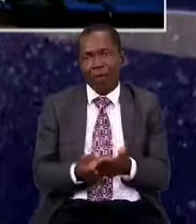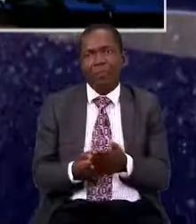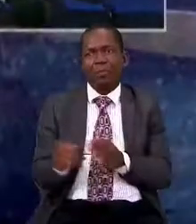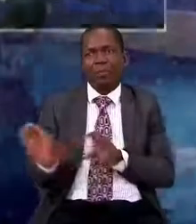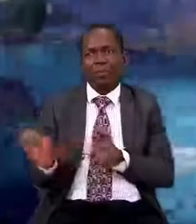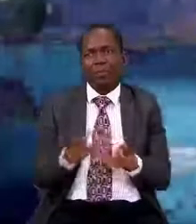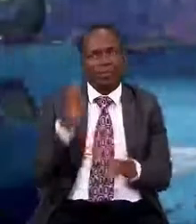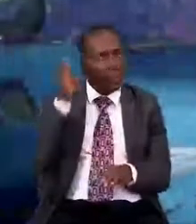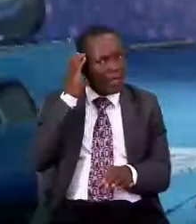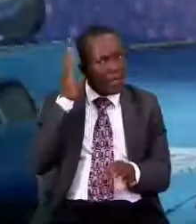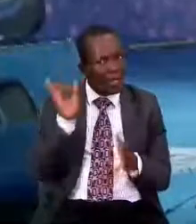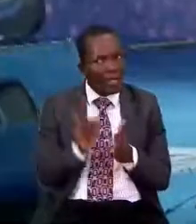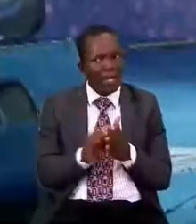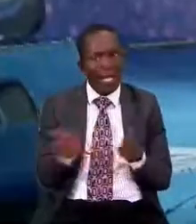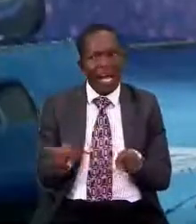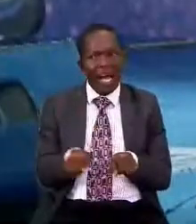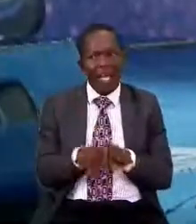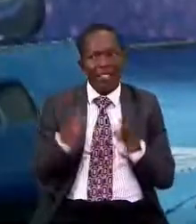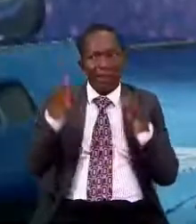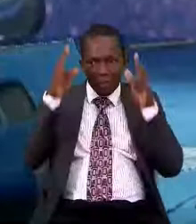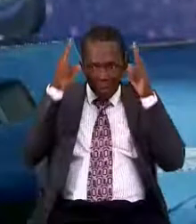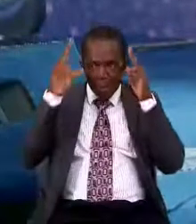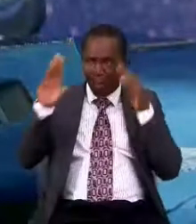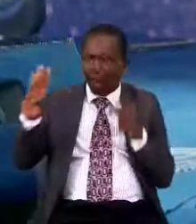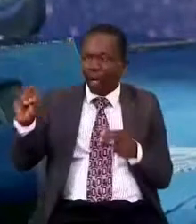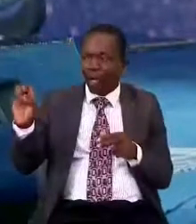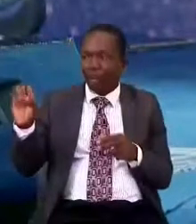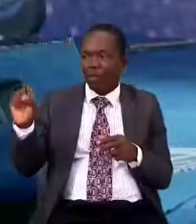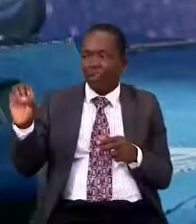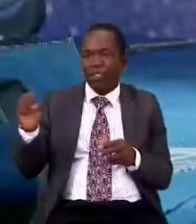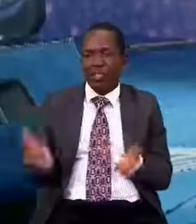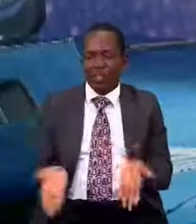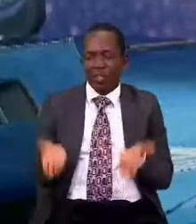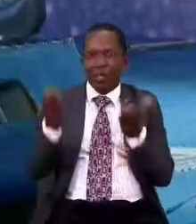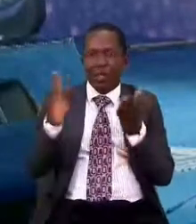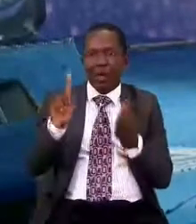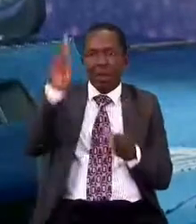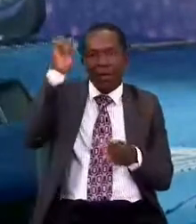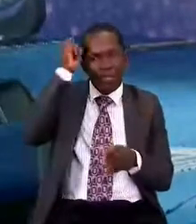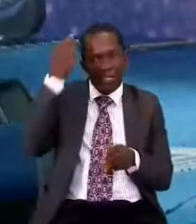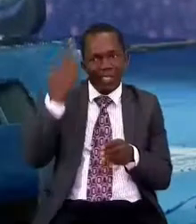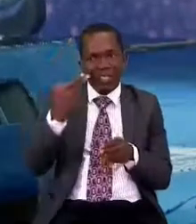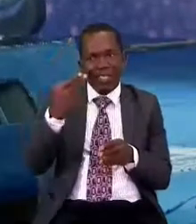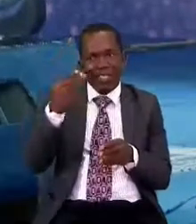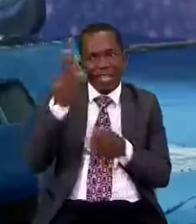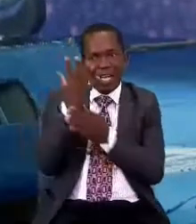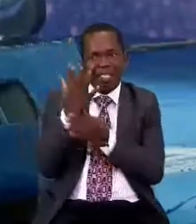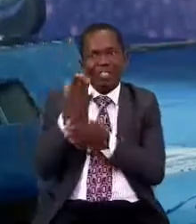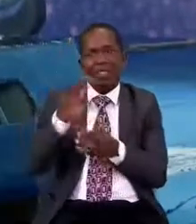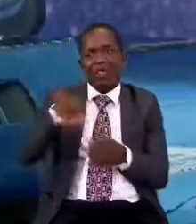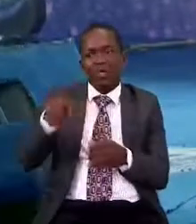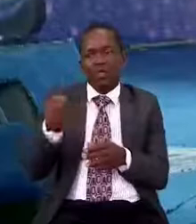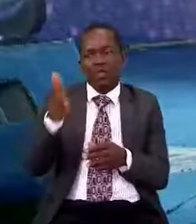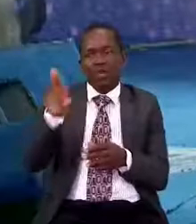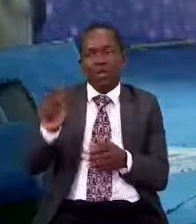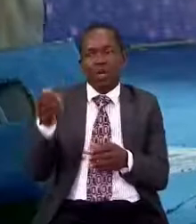la main, Josué triomphait des Amalécites, mais comme il baissait sa main, alors Josué